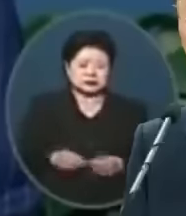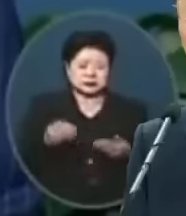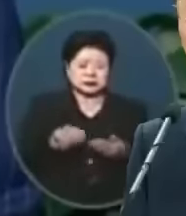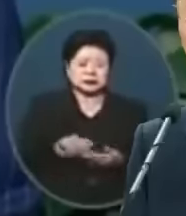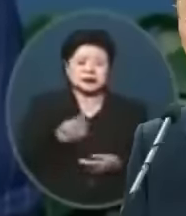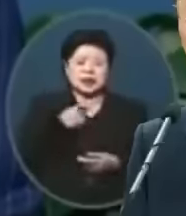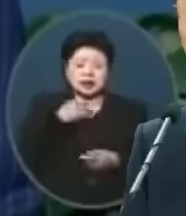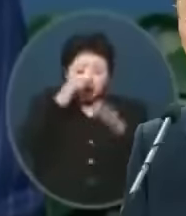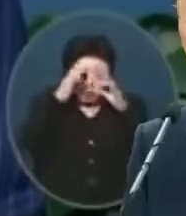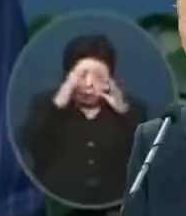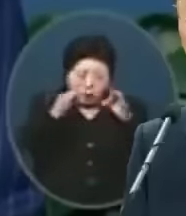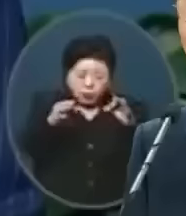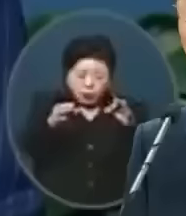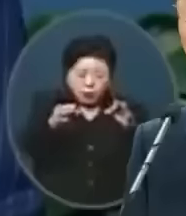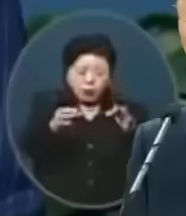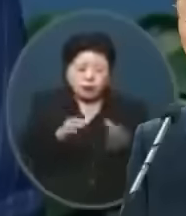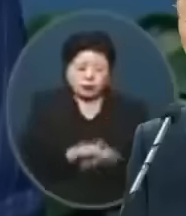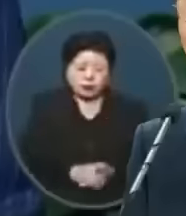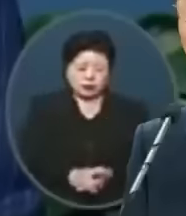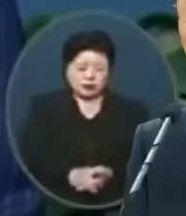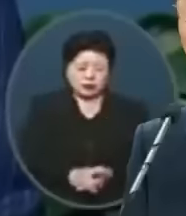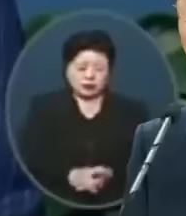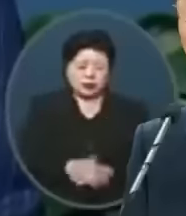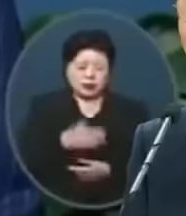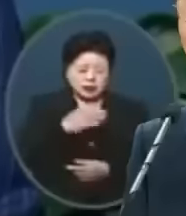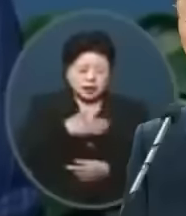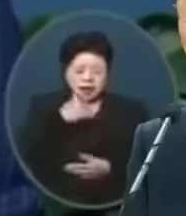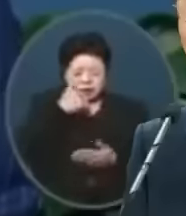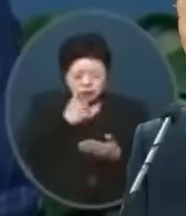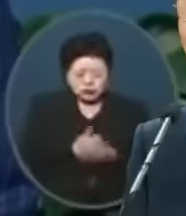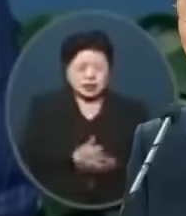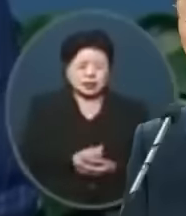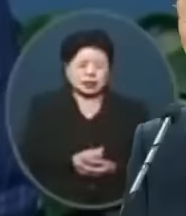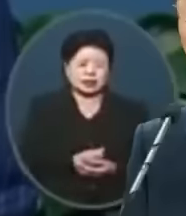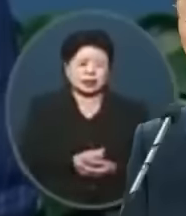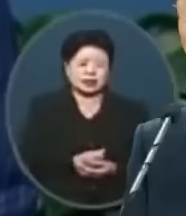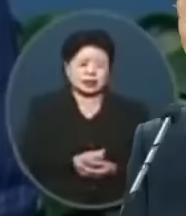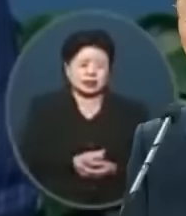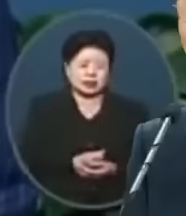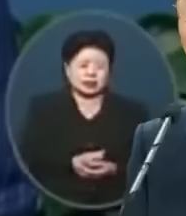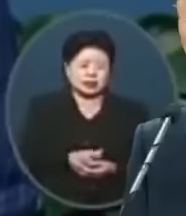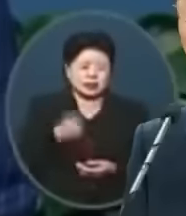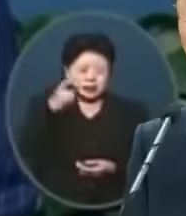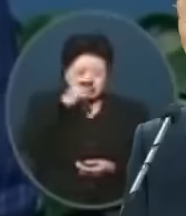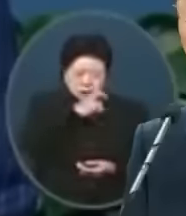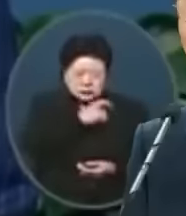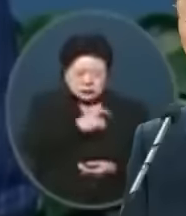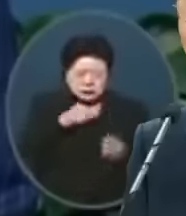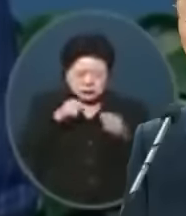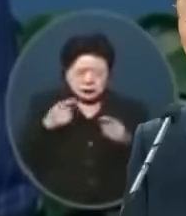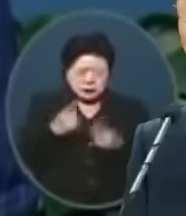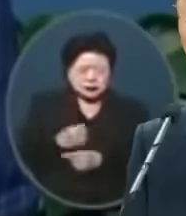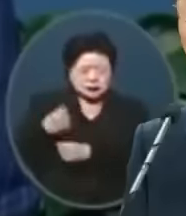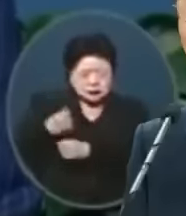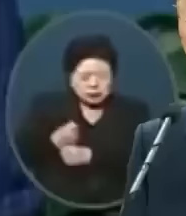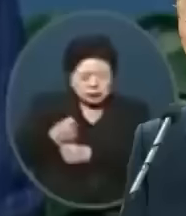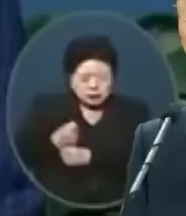보고 그것이 모두 다 나의 죄, 불의, 추악, 저주, 절망을 대신 짊어졌다는 것을